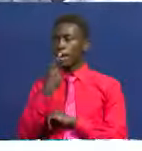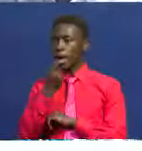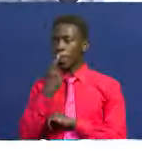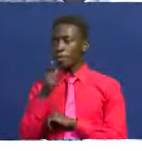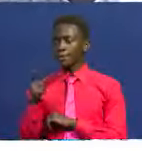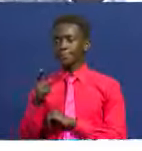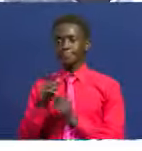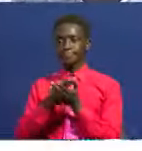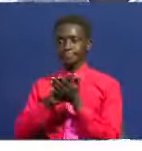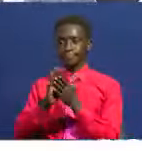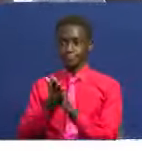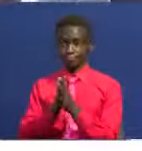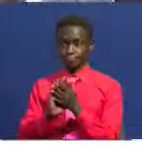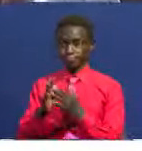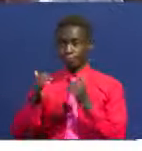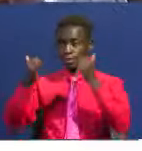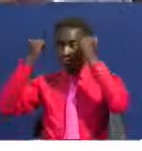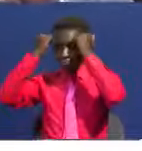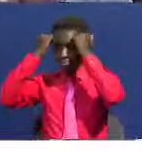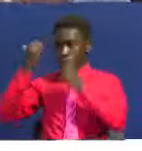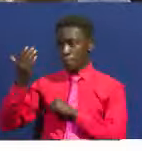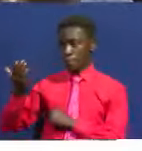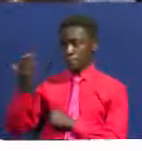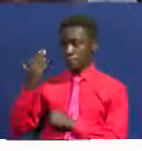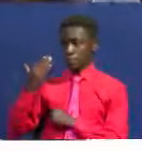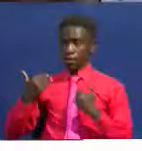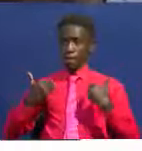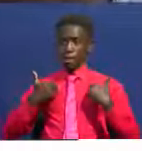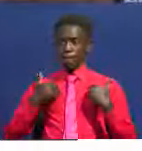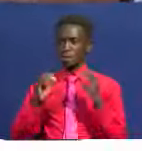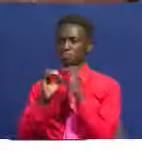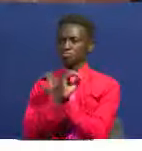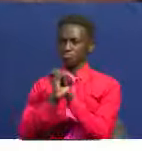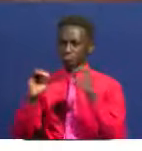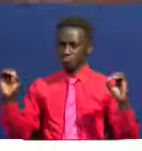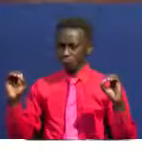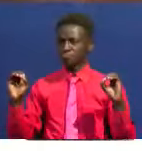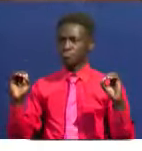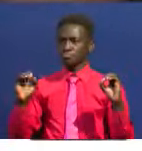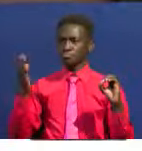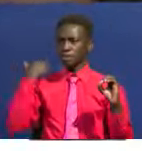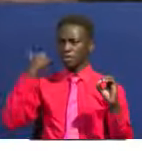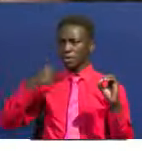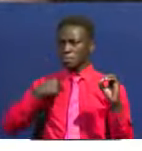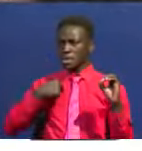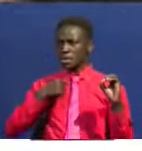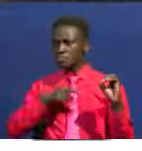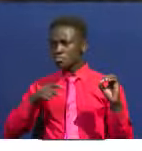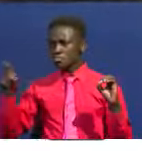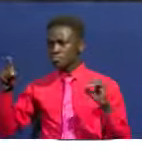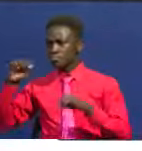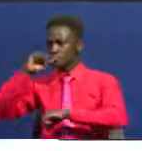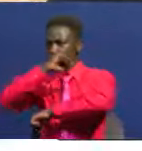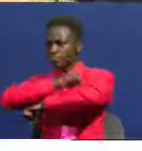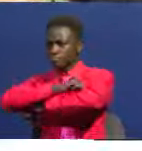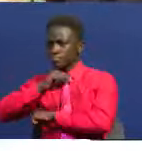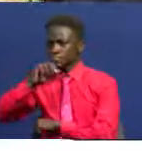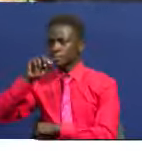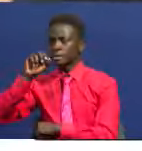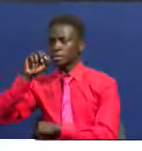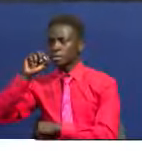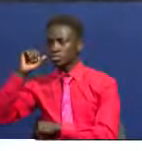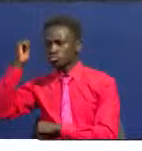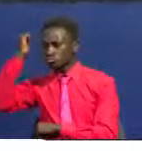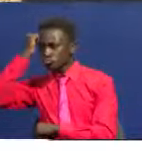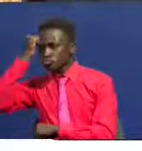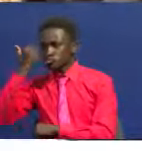Hizo mafunzo hatukukua nase, na vile niliendaga mafunzo na CGA, nikapata mafunzo yenye nikaleta hii